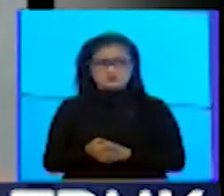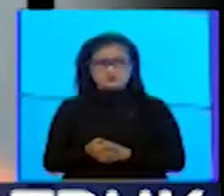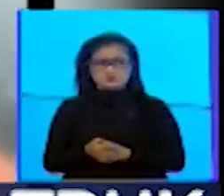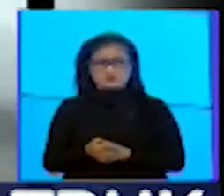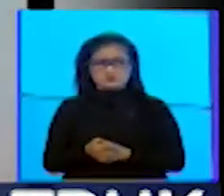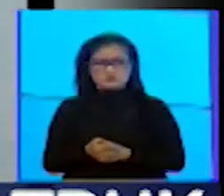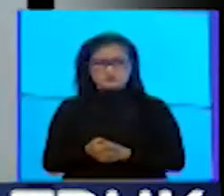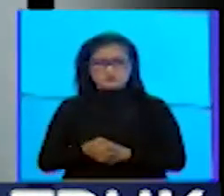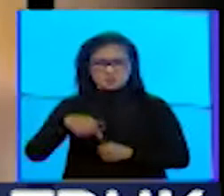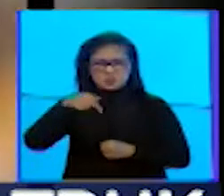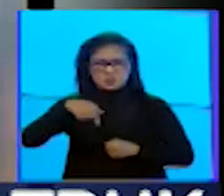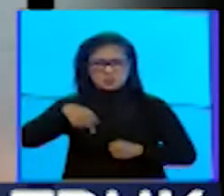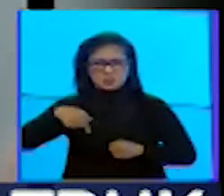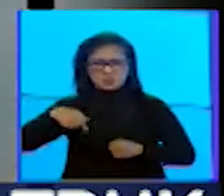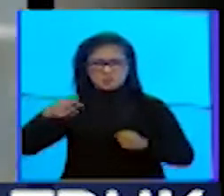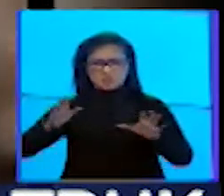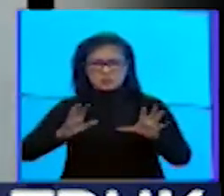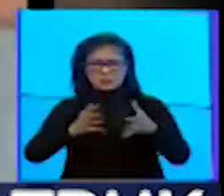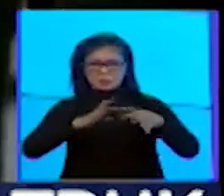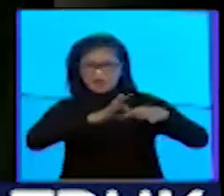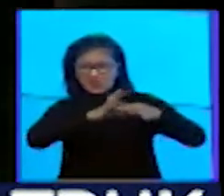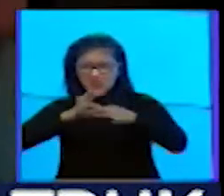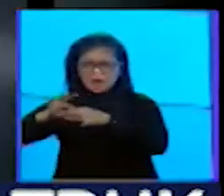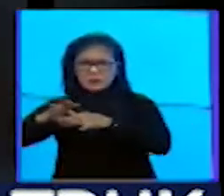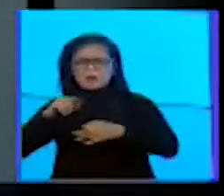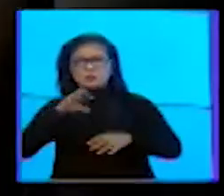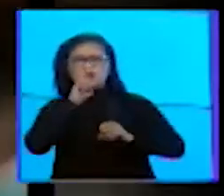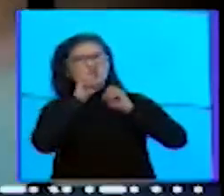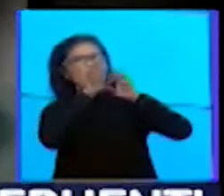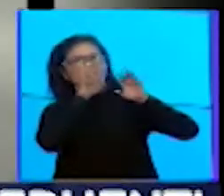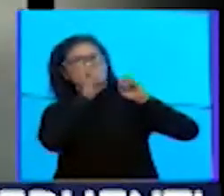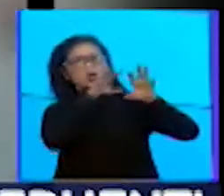memaksa supir dengan cara mengutuk kaca mobil dan meneriaki supir dari luar.